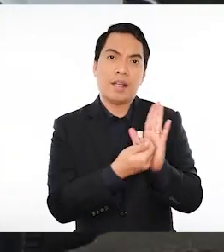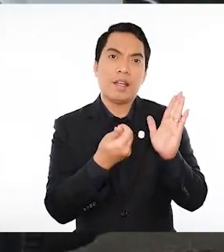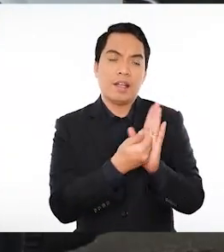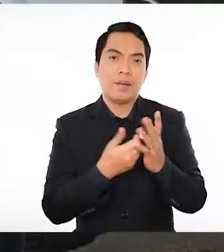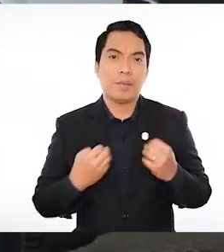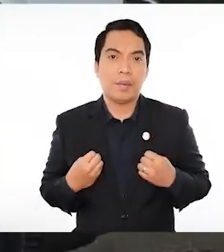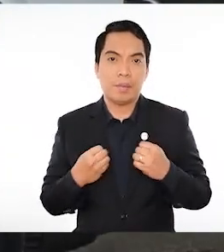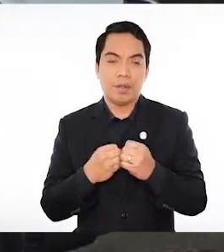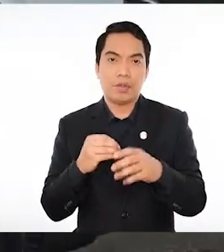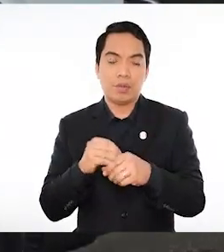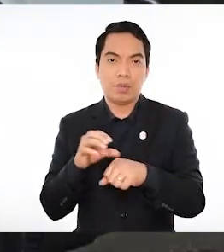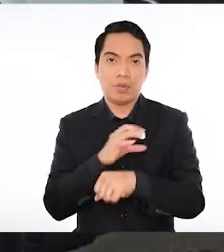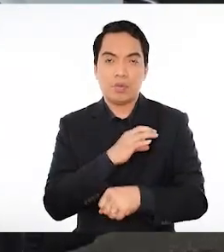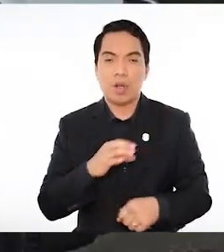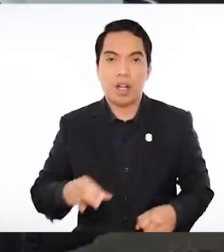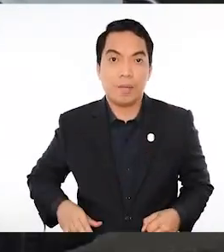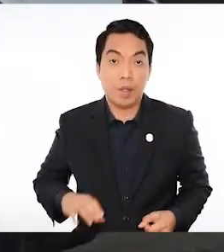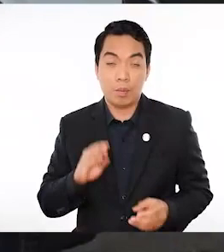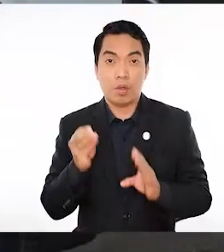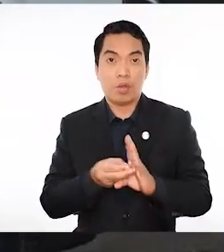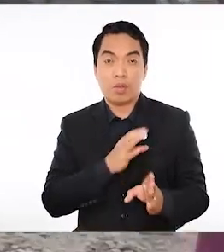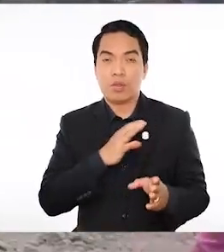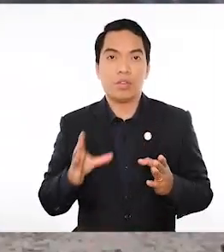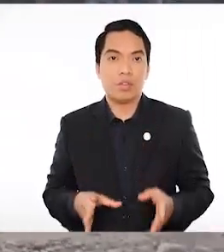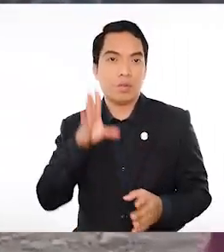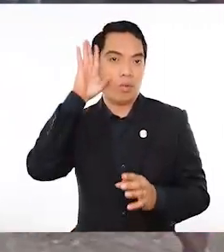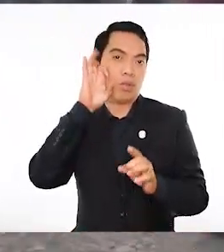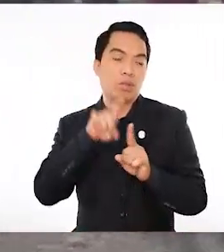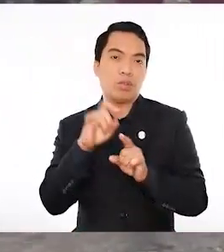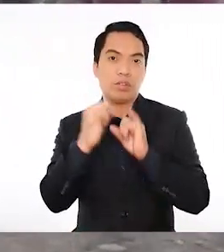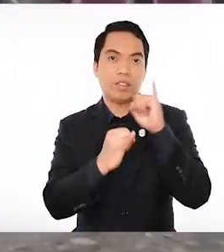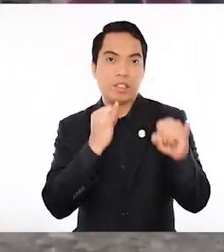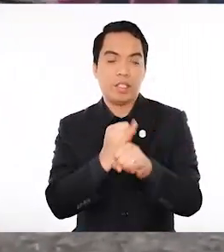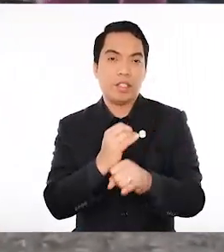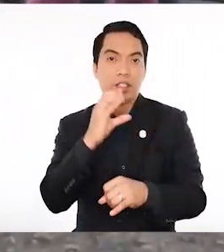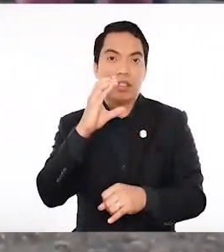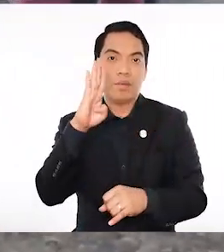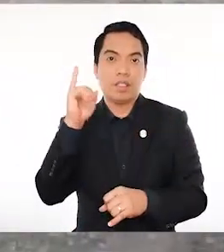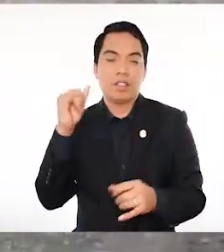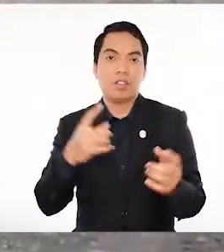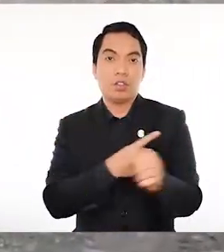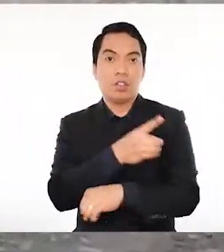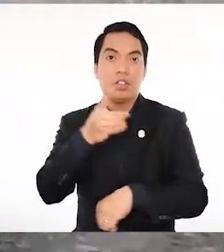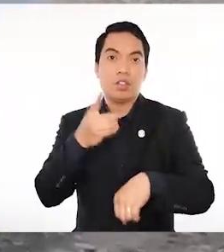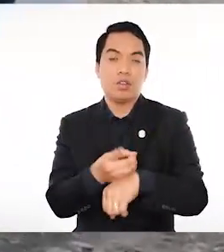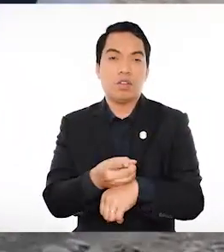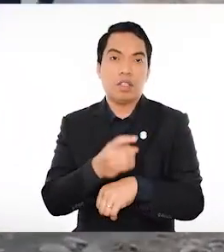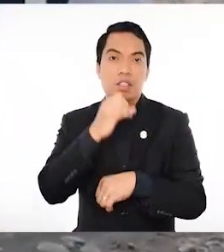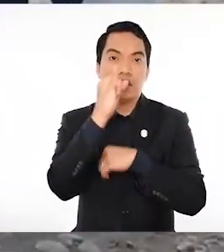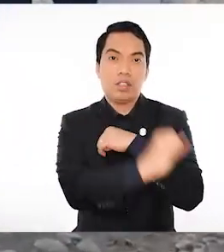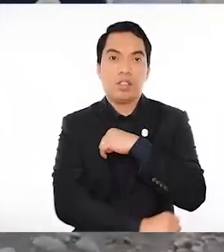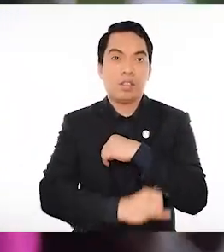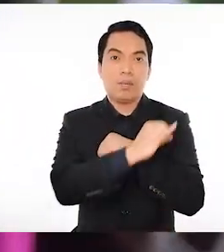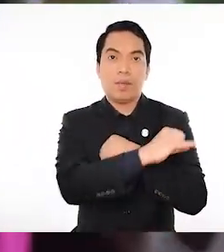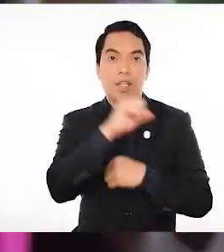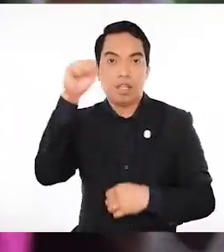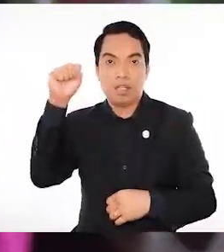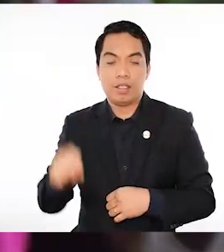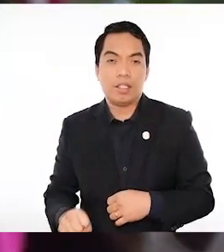ni Cristo na kabilang sa Christian Brotherhood International sa Distrito Eklesyastiko ng Isabela